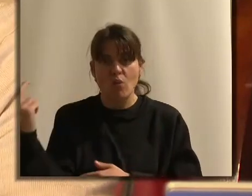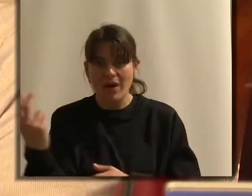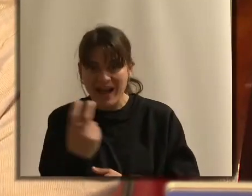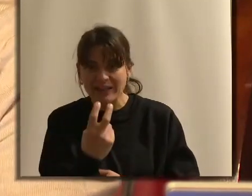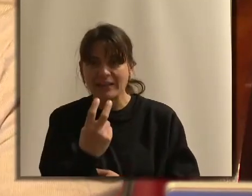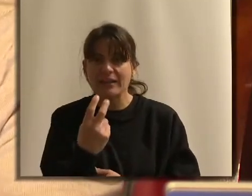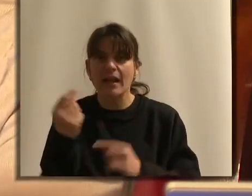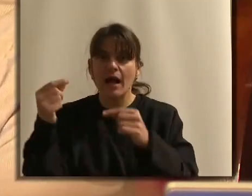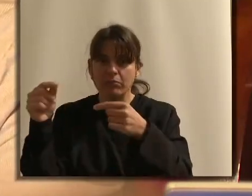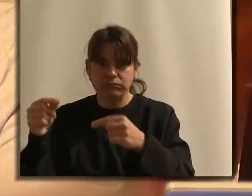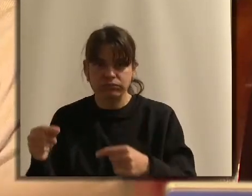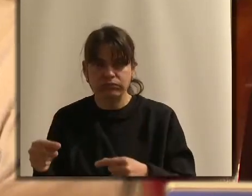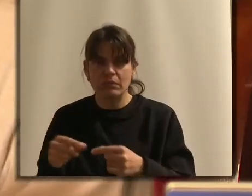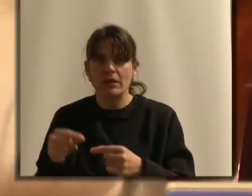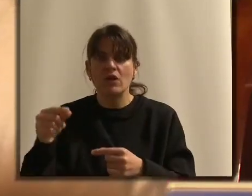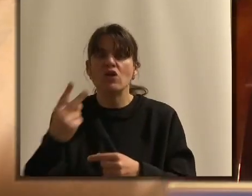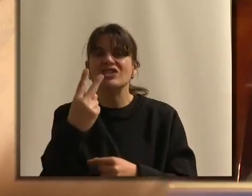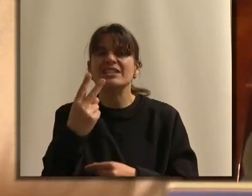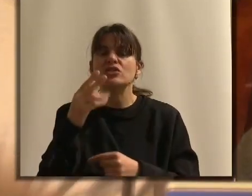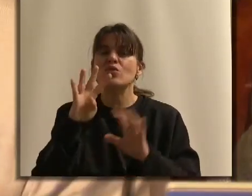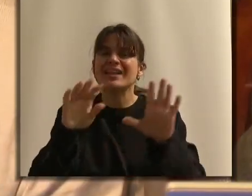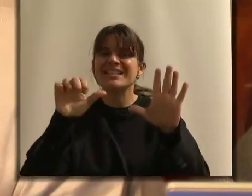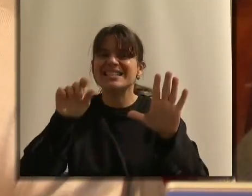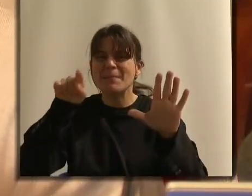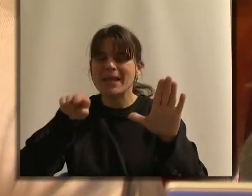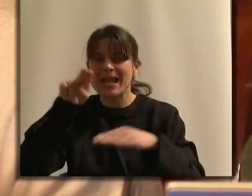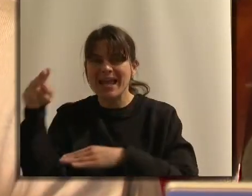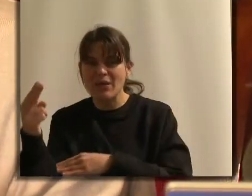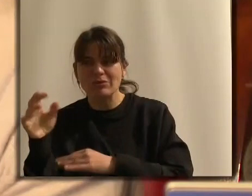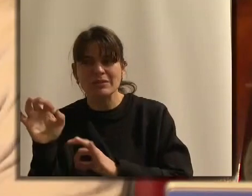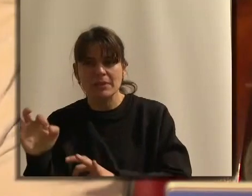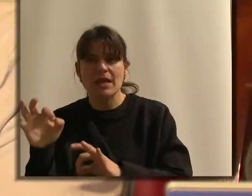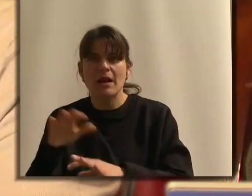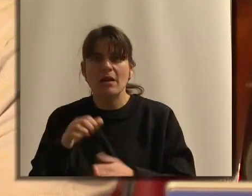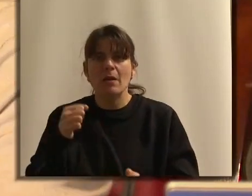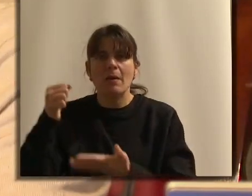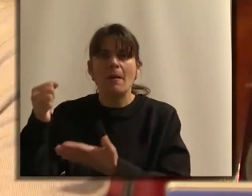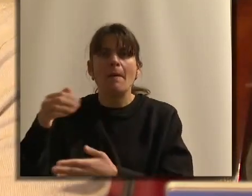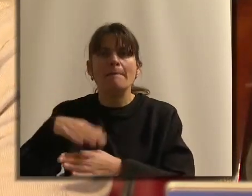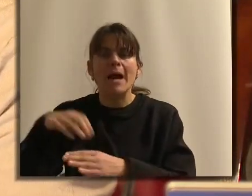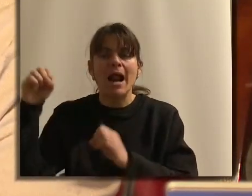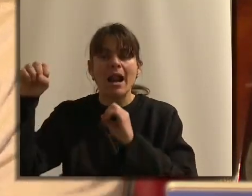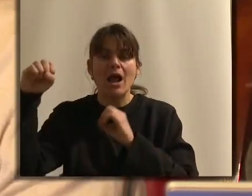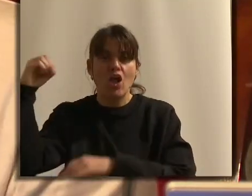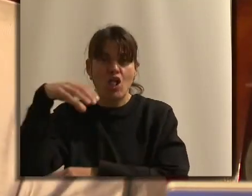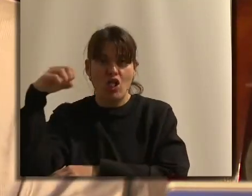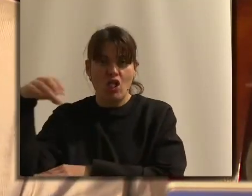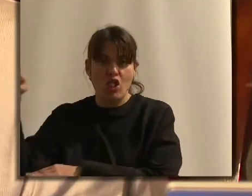una altra partida que és de 296.000 euros que aniran dirigits a la renovació de l'enllumenat públic de la